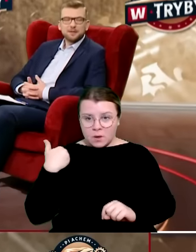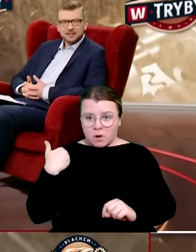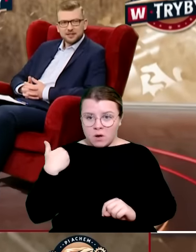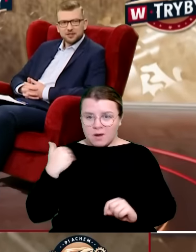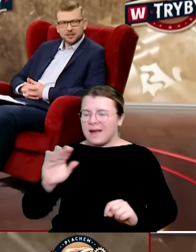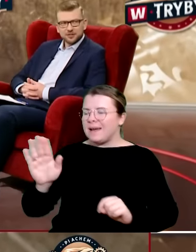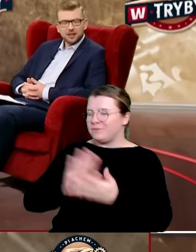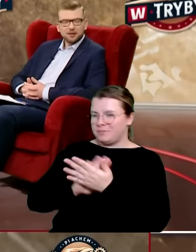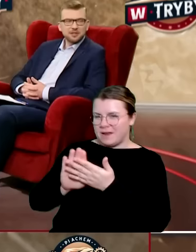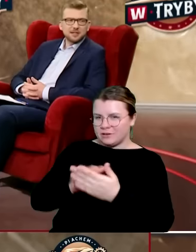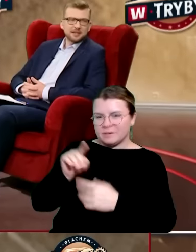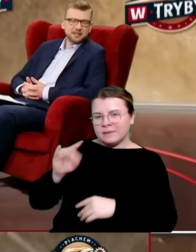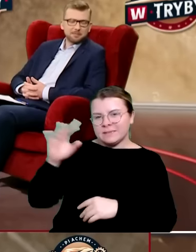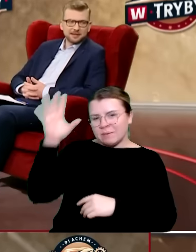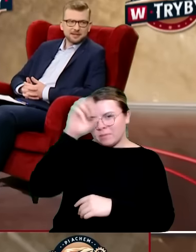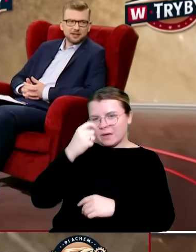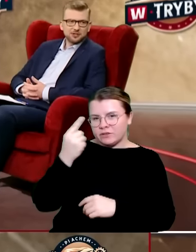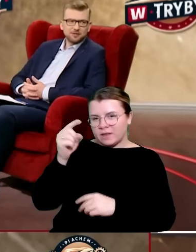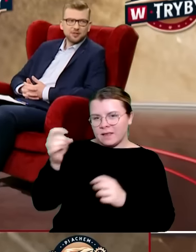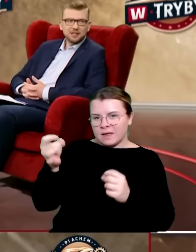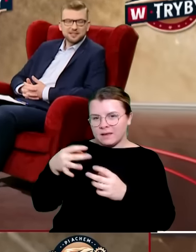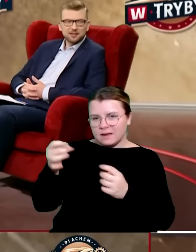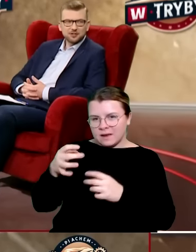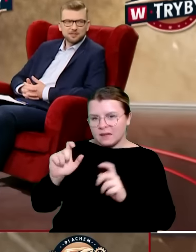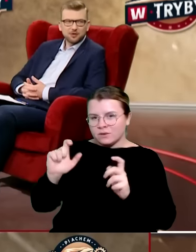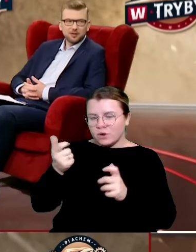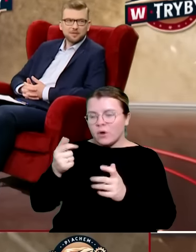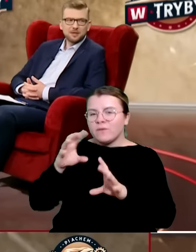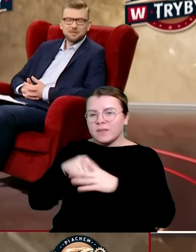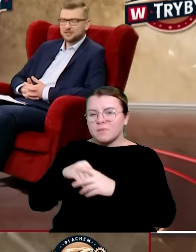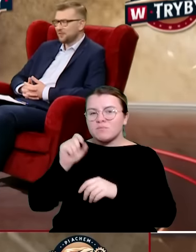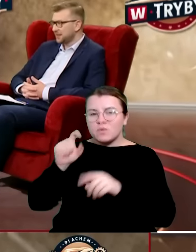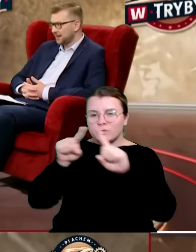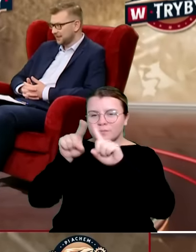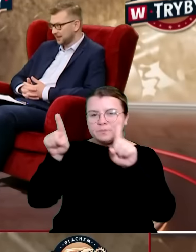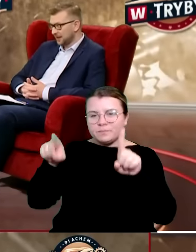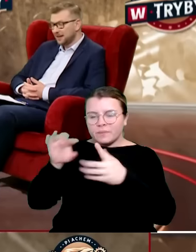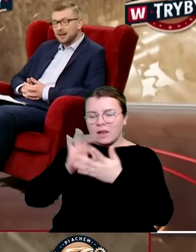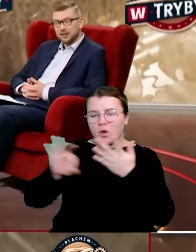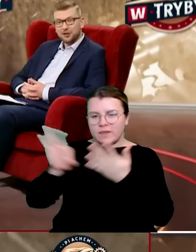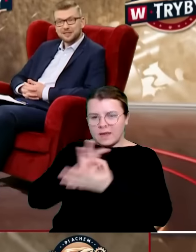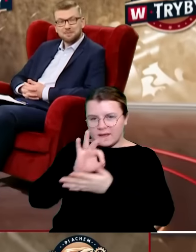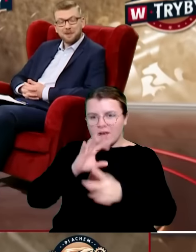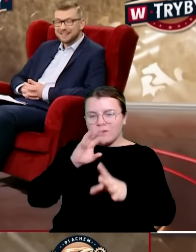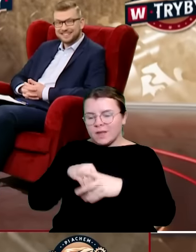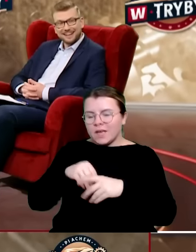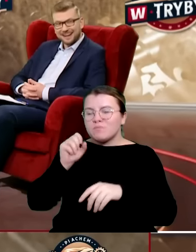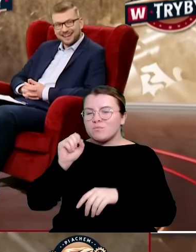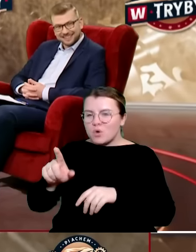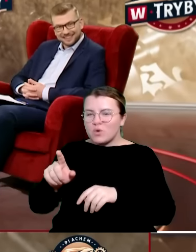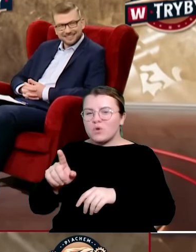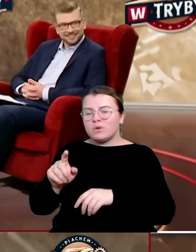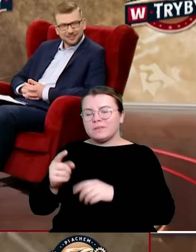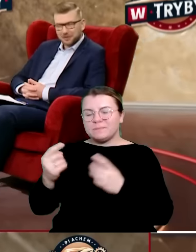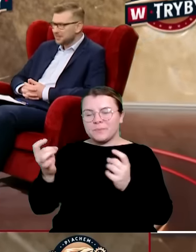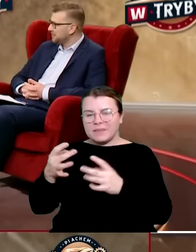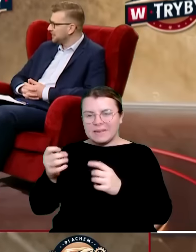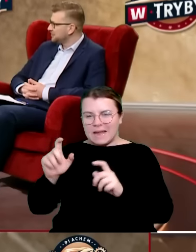o jednej fantastycznej grze, jaką jest ekstra pensja jeszcze. W totalizatorze sportowym tam jest świetna ta gra i to jest pensja na